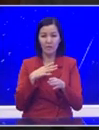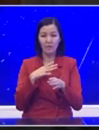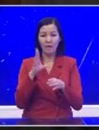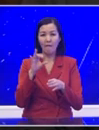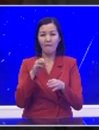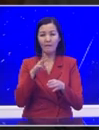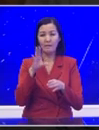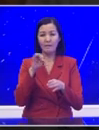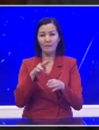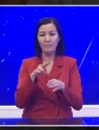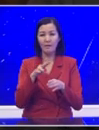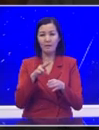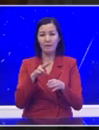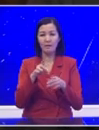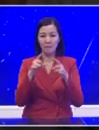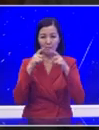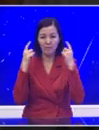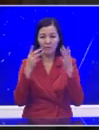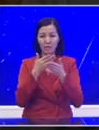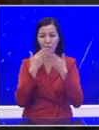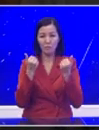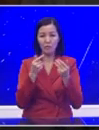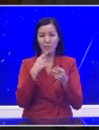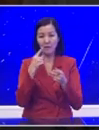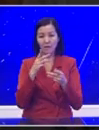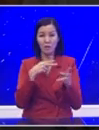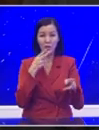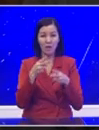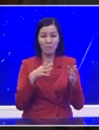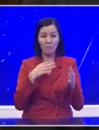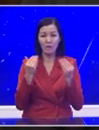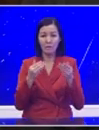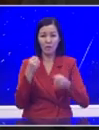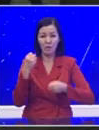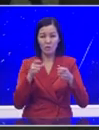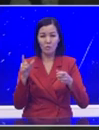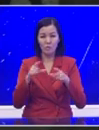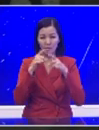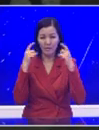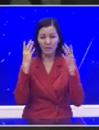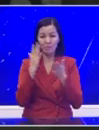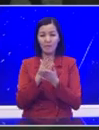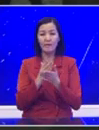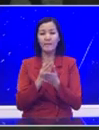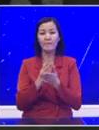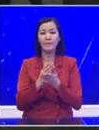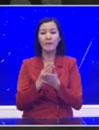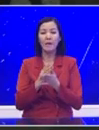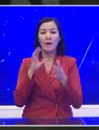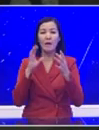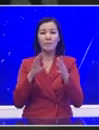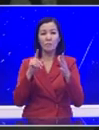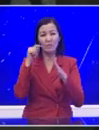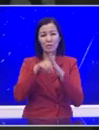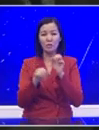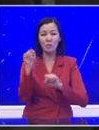WhatsApp жүйесінде шопырлар тақпайды деп. Қазіргі таңда бәрі водителдер тағып отырады. Автобустарды залыстандыру шаралары